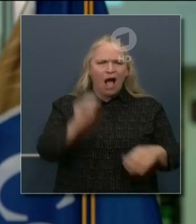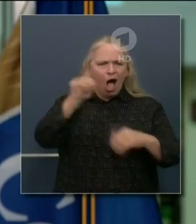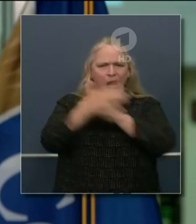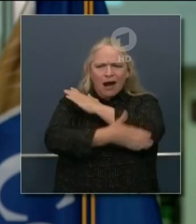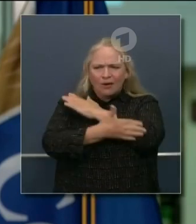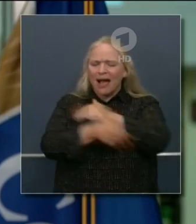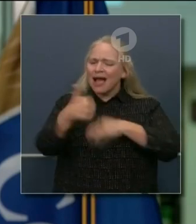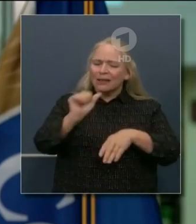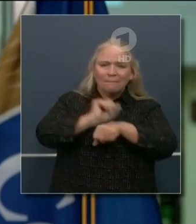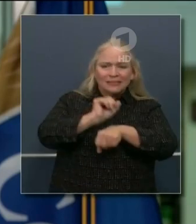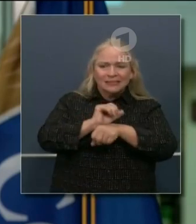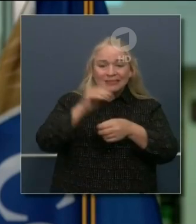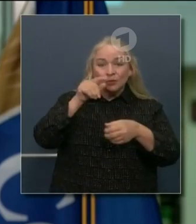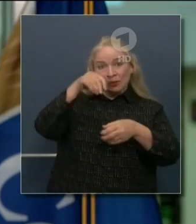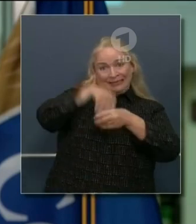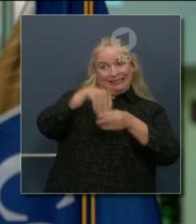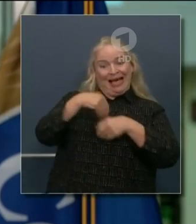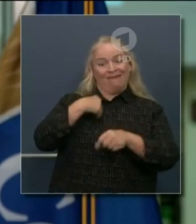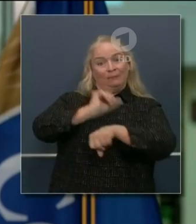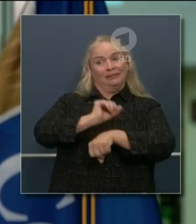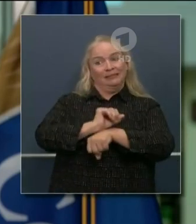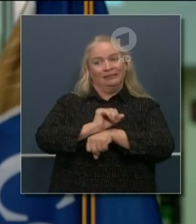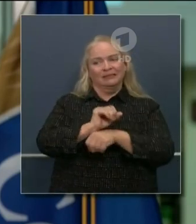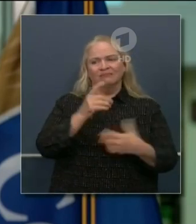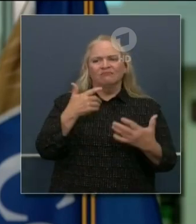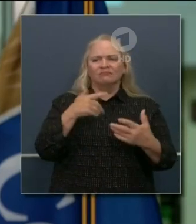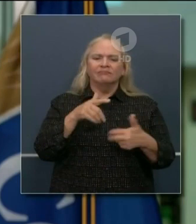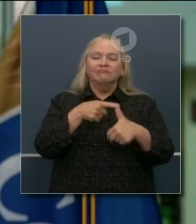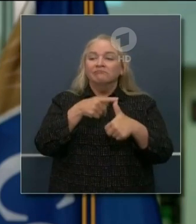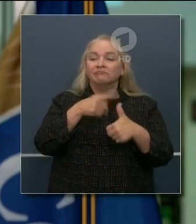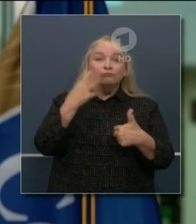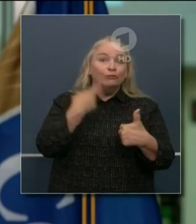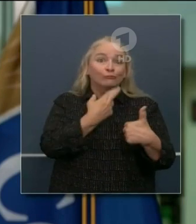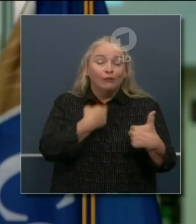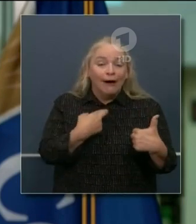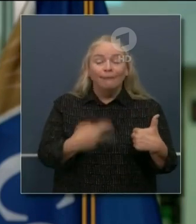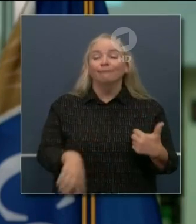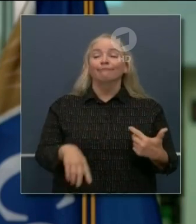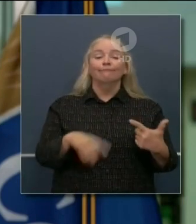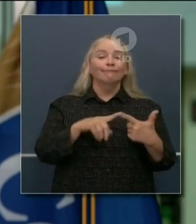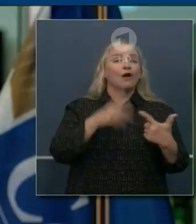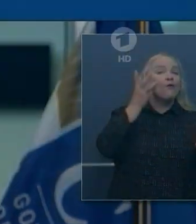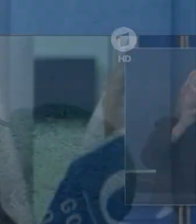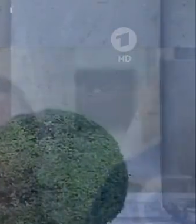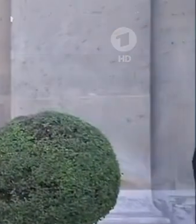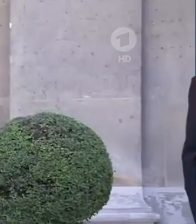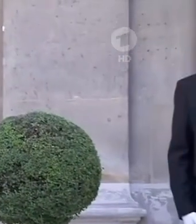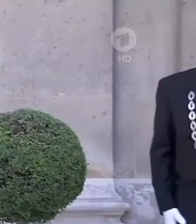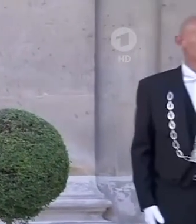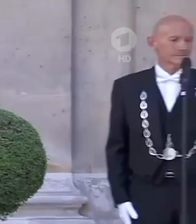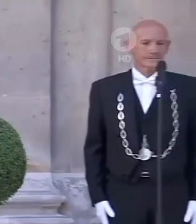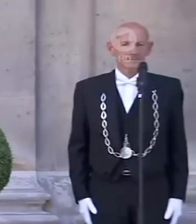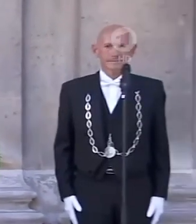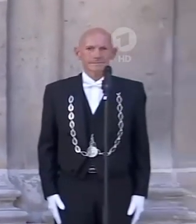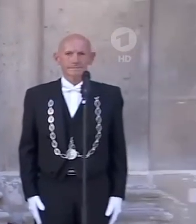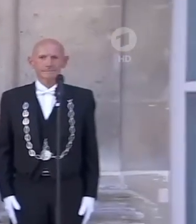auch Fitnessstudios, Kirchen und Friseure betroffen. Hintergrund sind die weiter stark steigenden Infektionszahlen. Macron